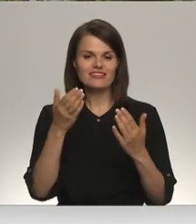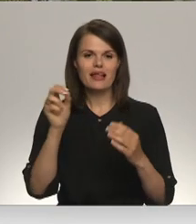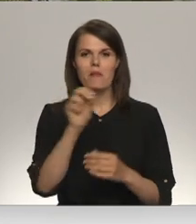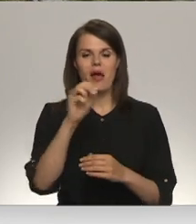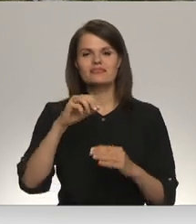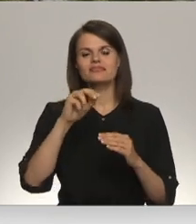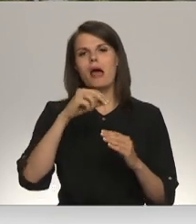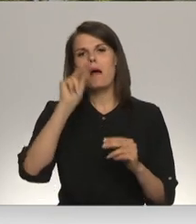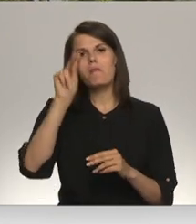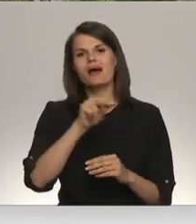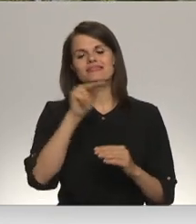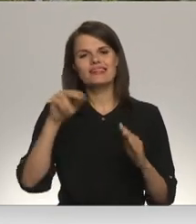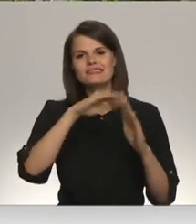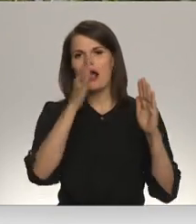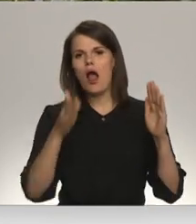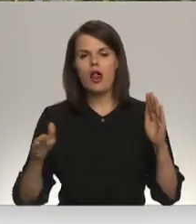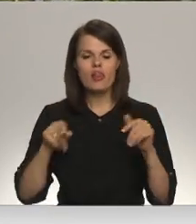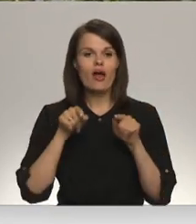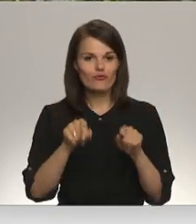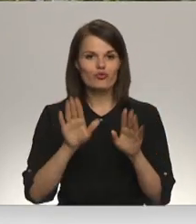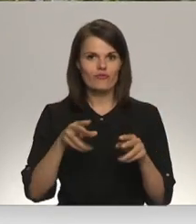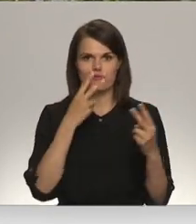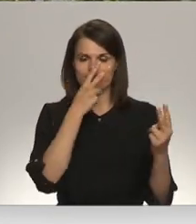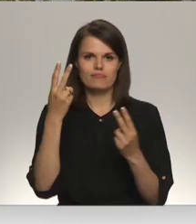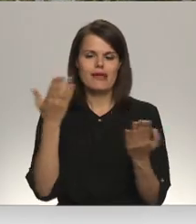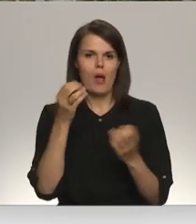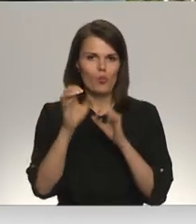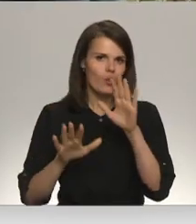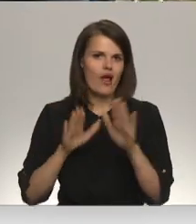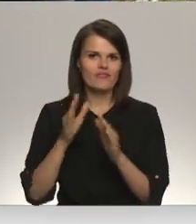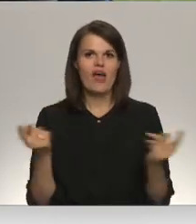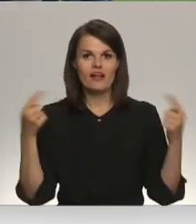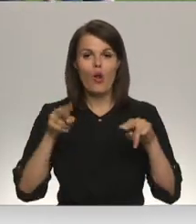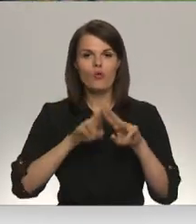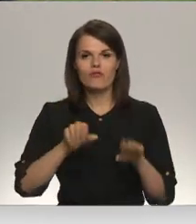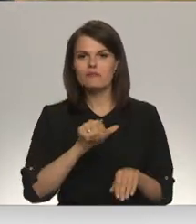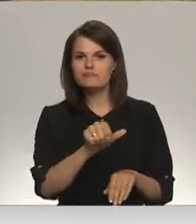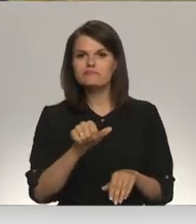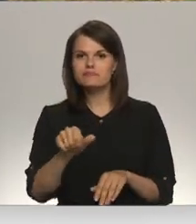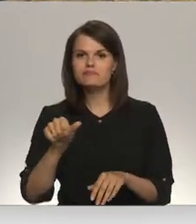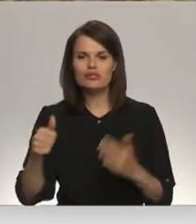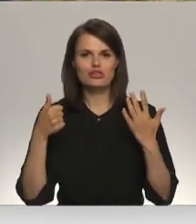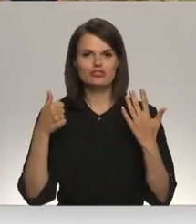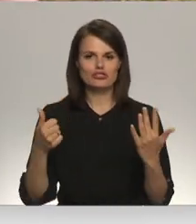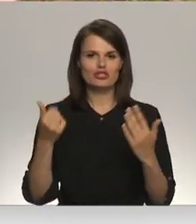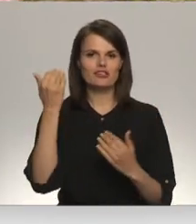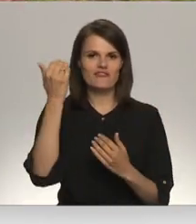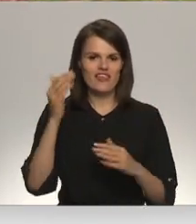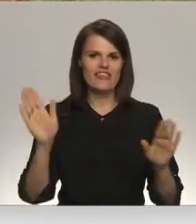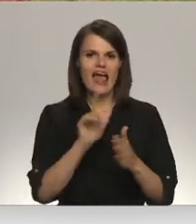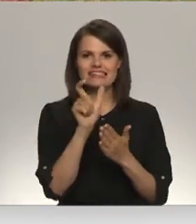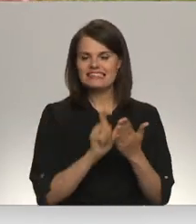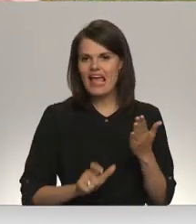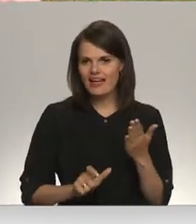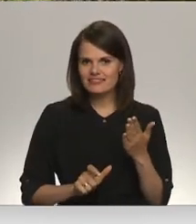Muzikālais soliņš ir brīvi pieejams jebkurā dienaktas laikā, un tajā var atskaņot 6 Intara Busuļa dziesmas. Daļa no tām arī